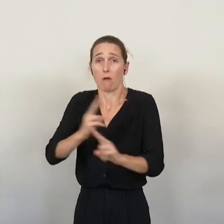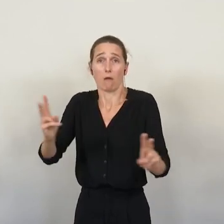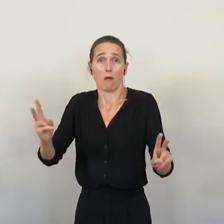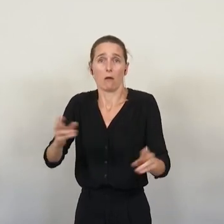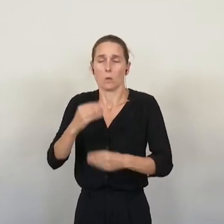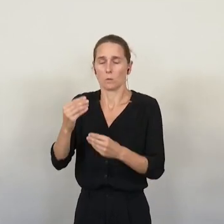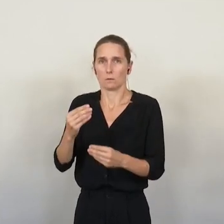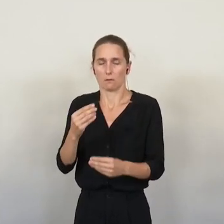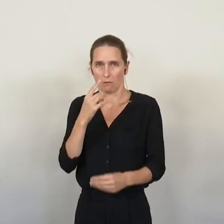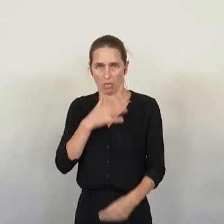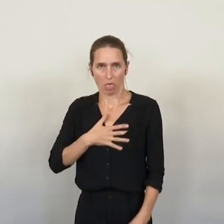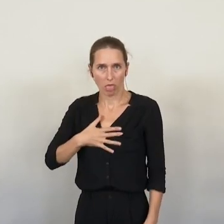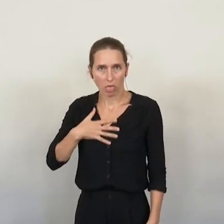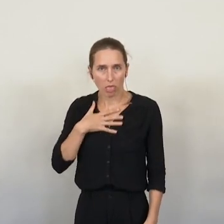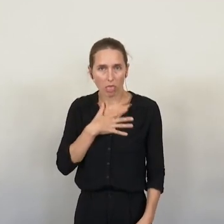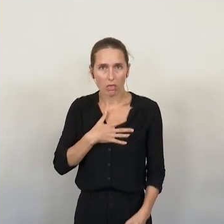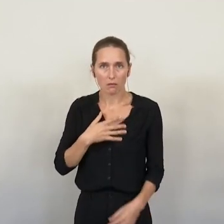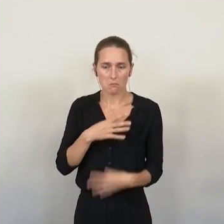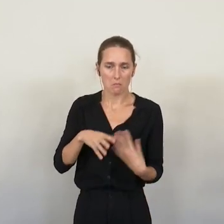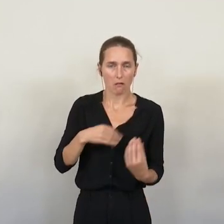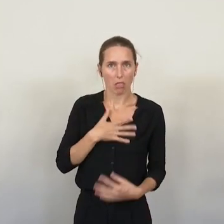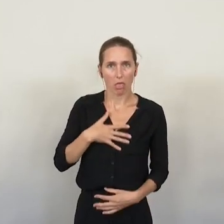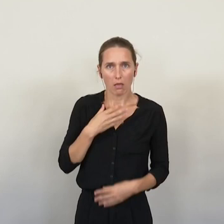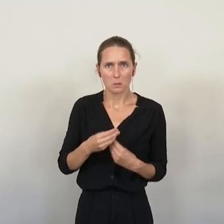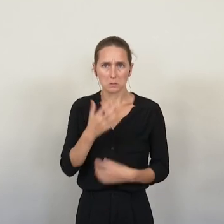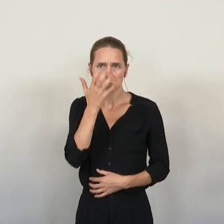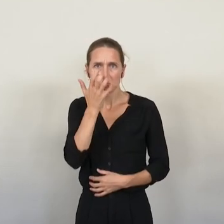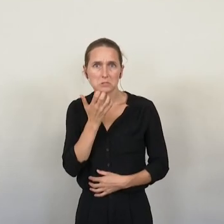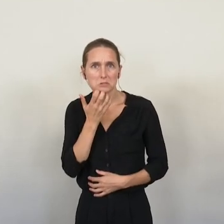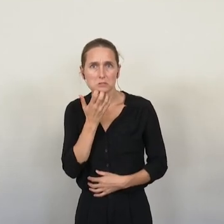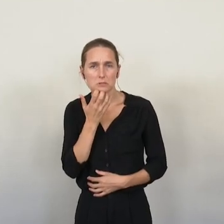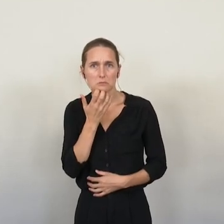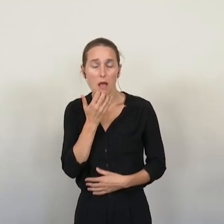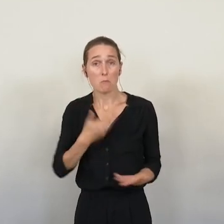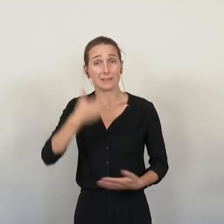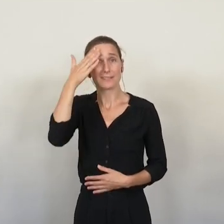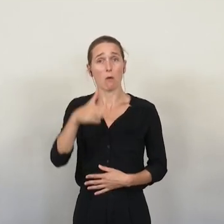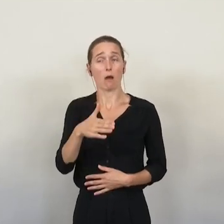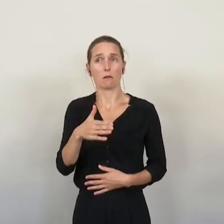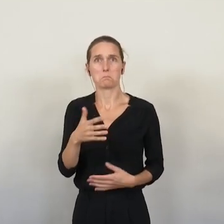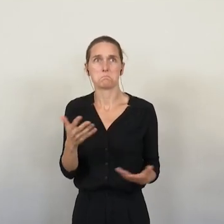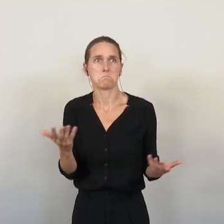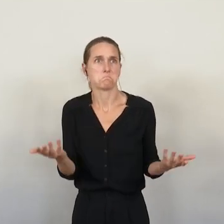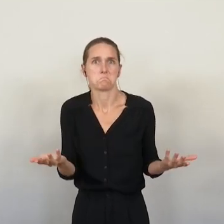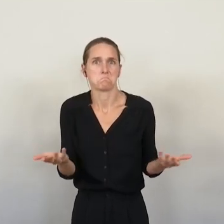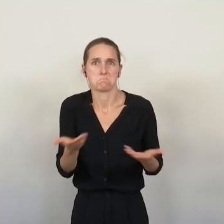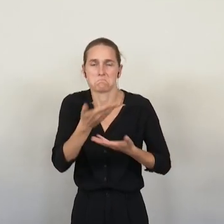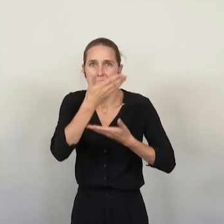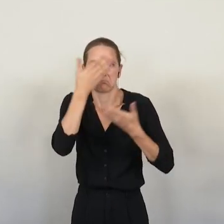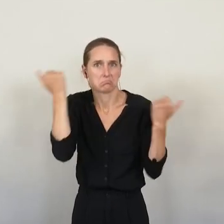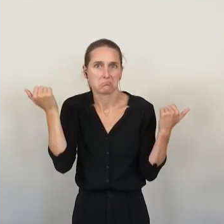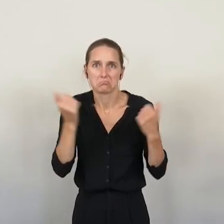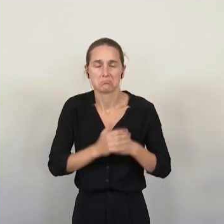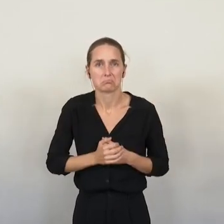écœurement et une profonde tristesse la seule chose que je sais aujourd'hui c'est que je sais plus parce qu'il ne s'agit plus comme